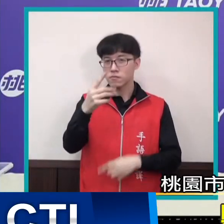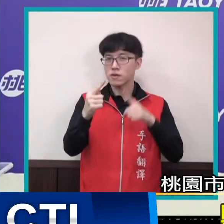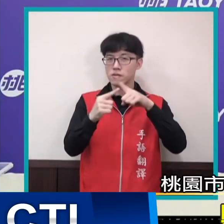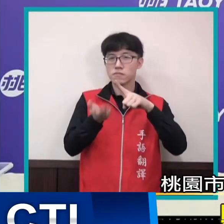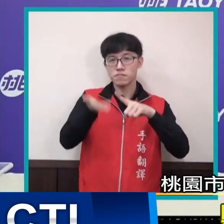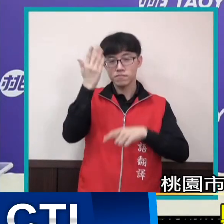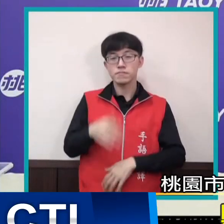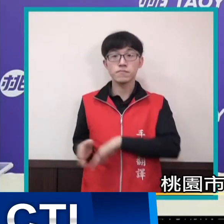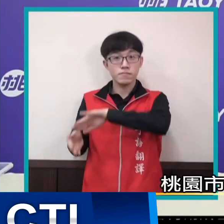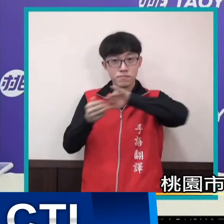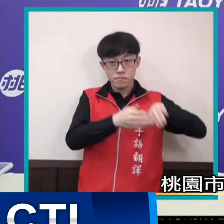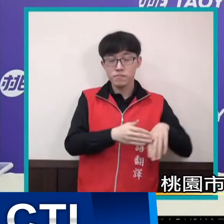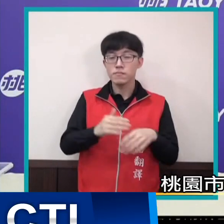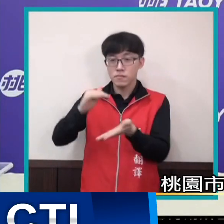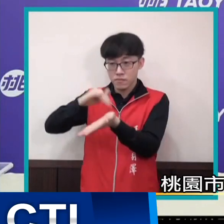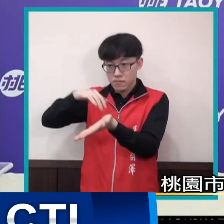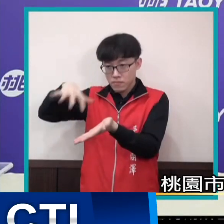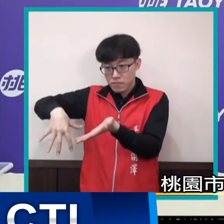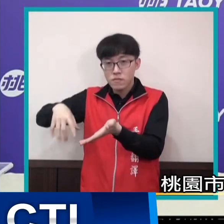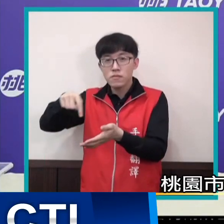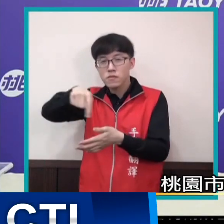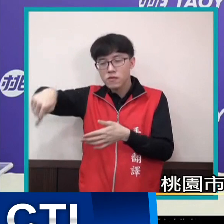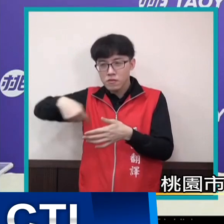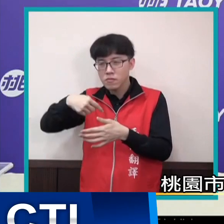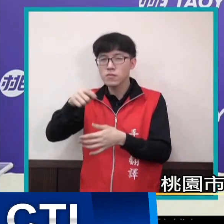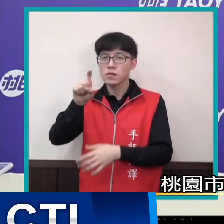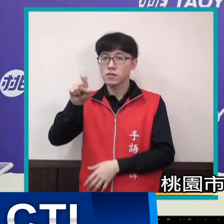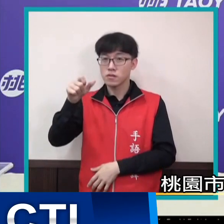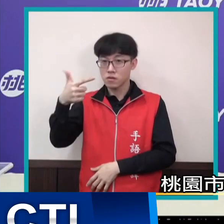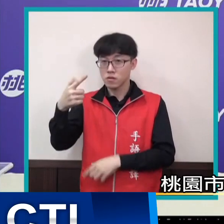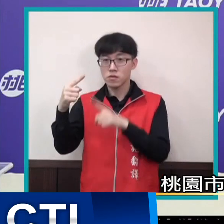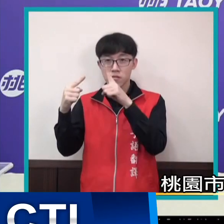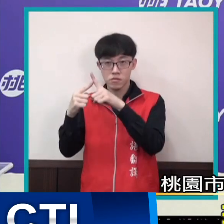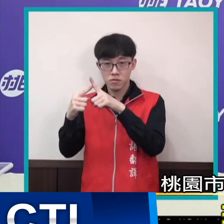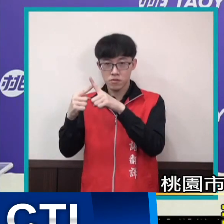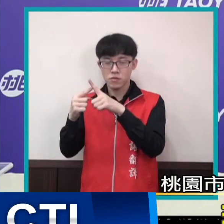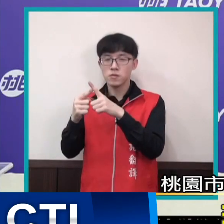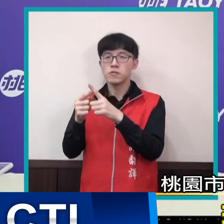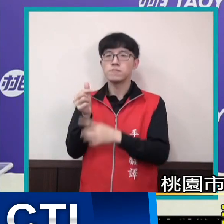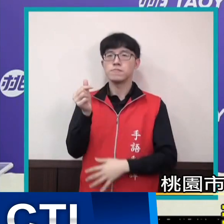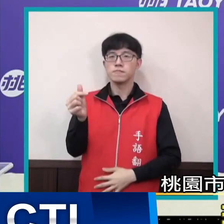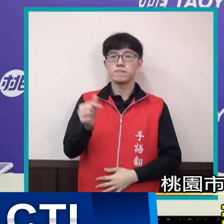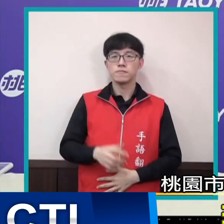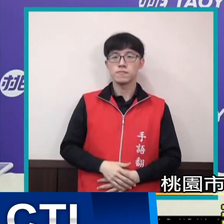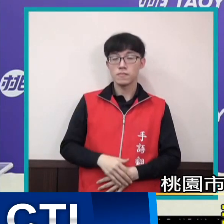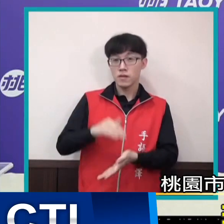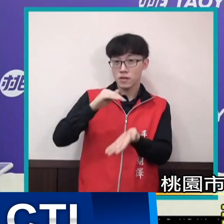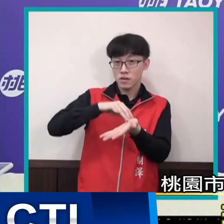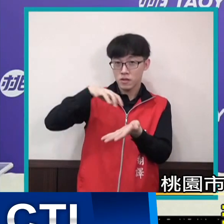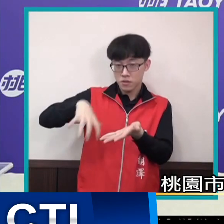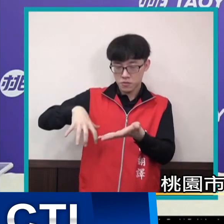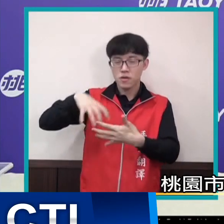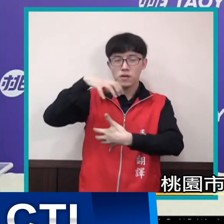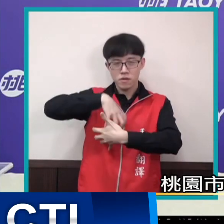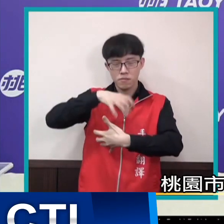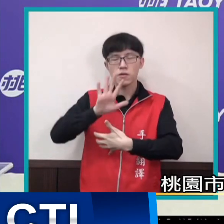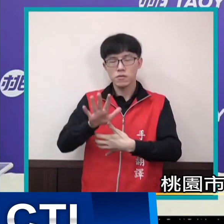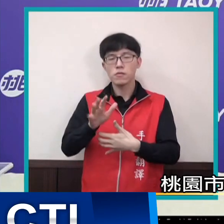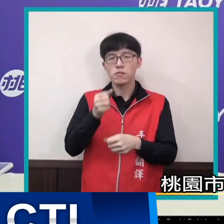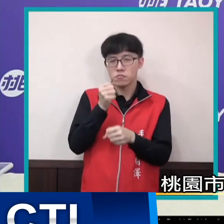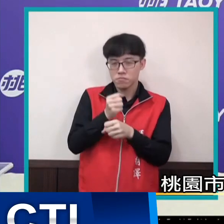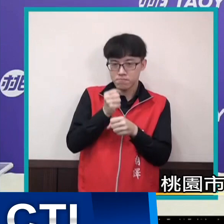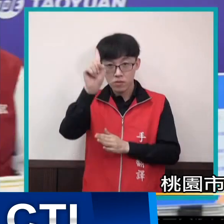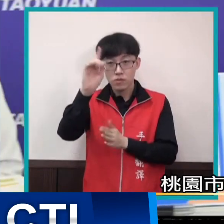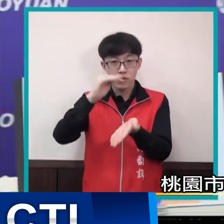染，一共有16位，那么确诊个案，那么医院也进行院内管控跟分仓分流的